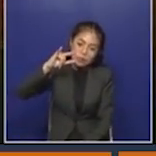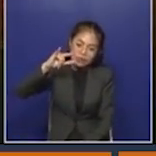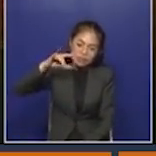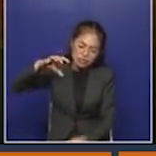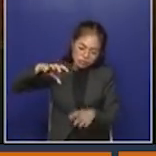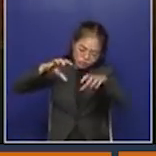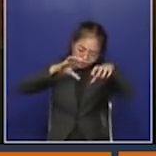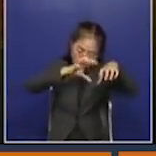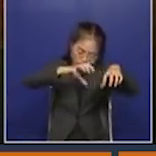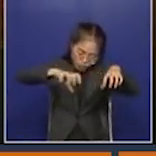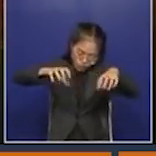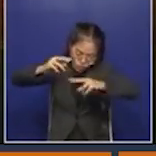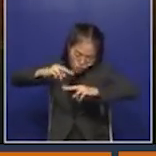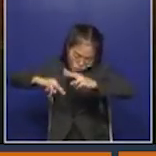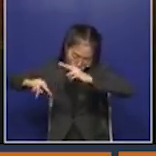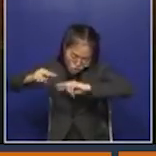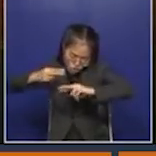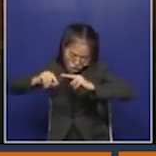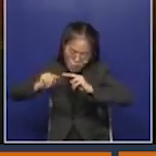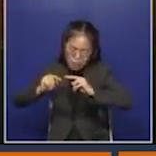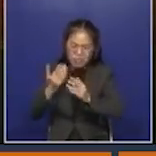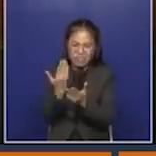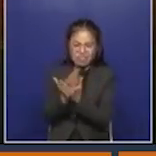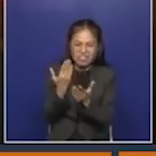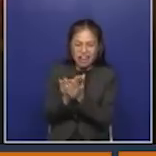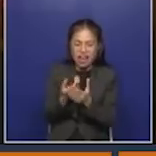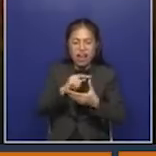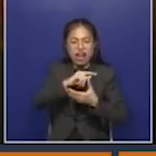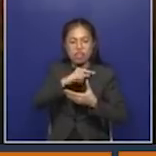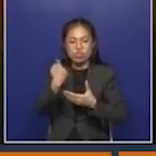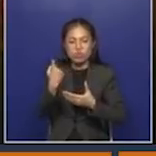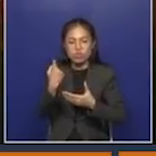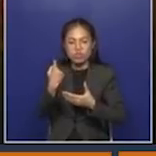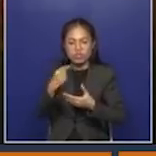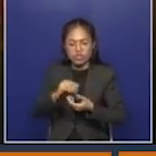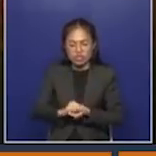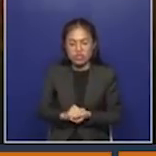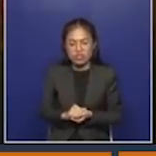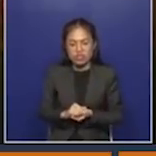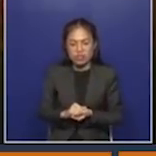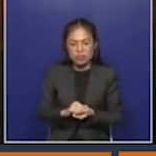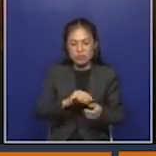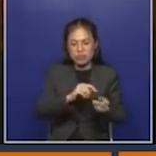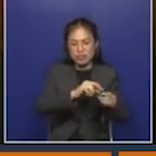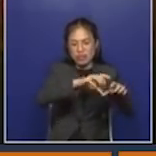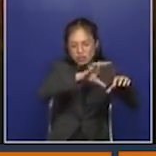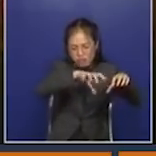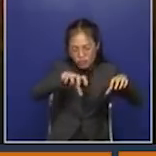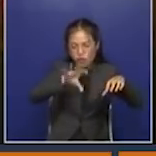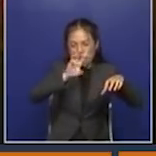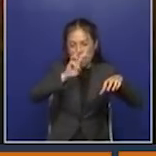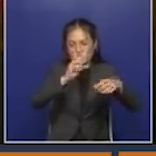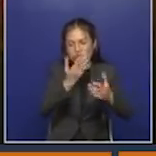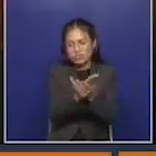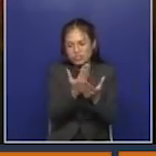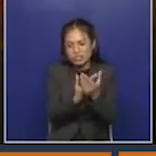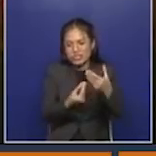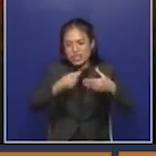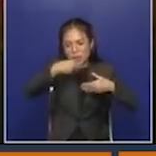ดูแลเนี่ยก็มีผลขาดทุนนะคะก็คือมีเพียงแค่ 6สนามบินเท่านั้นที่มีผลกำไร